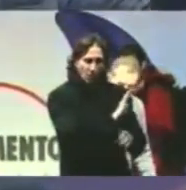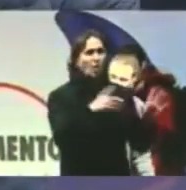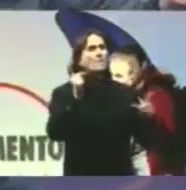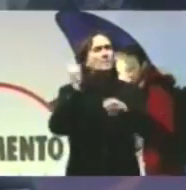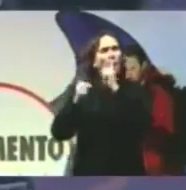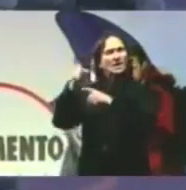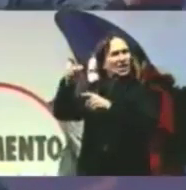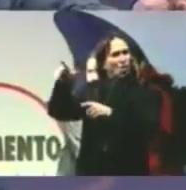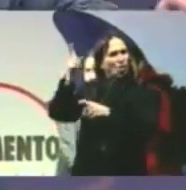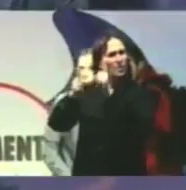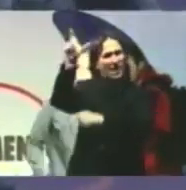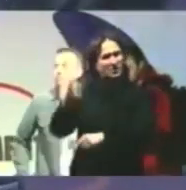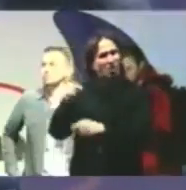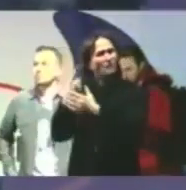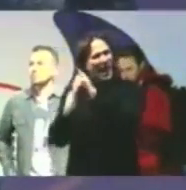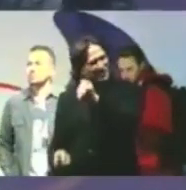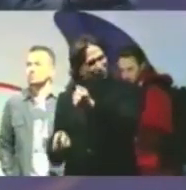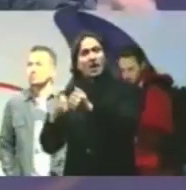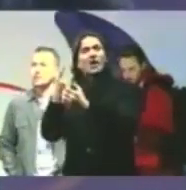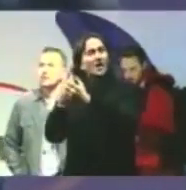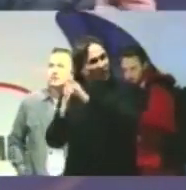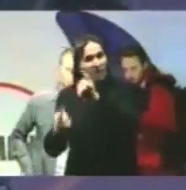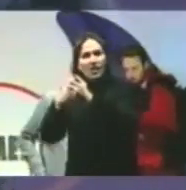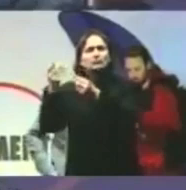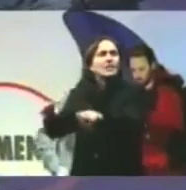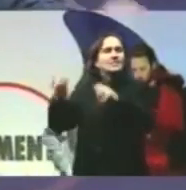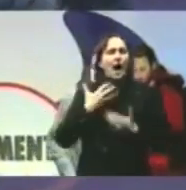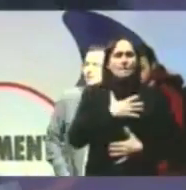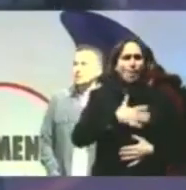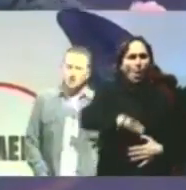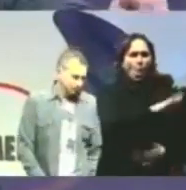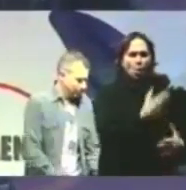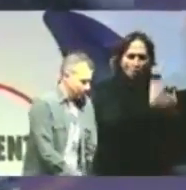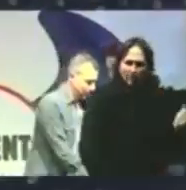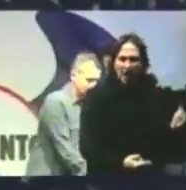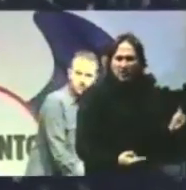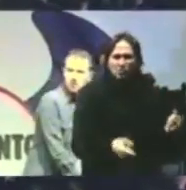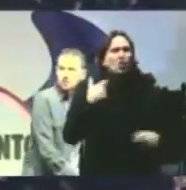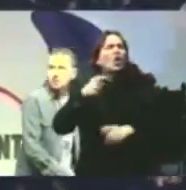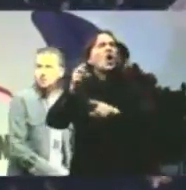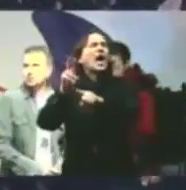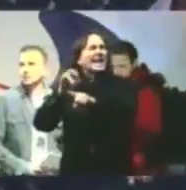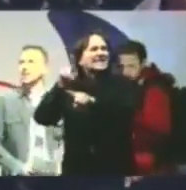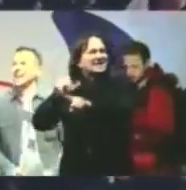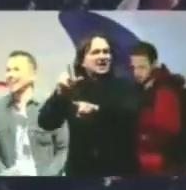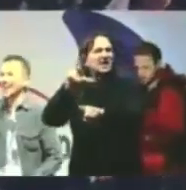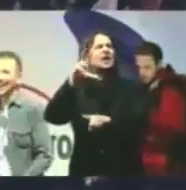fallisce fa fallire il proprio popolo, è un'altra cosa, e Renzi non capisce un